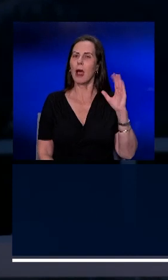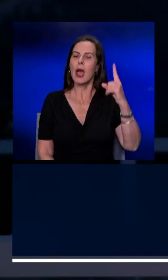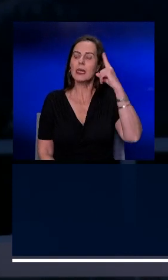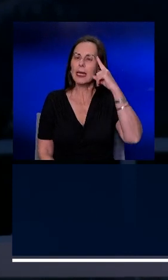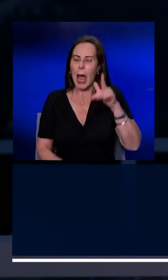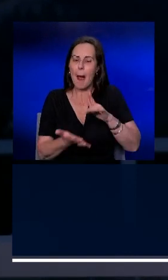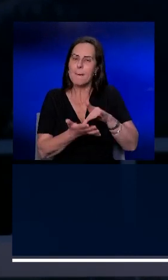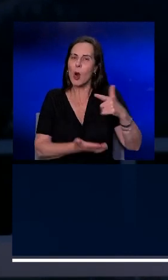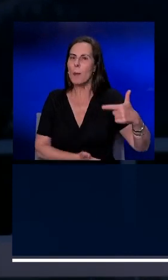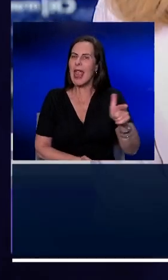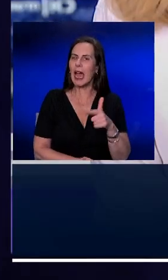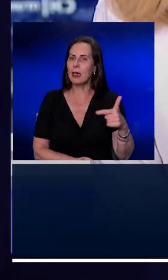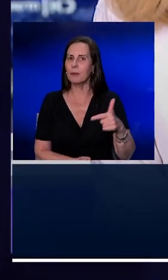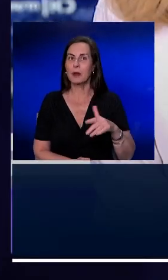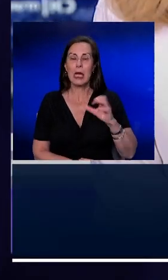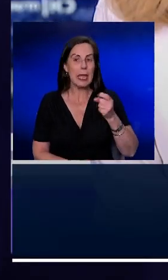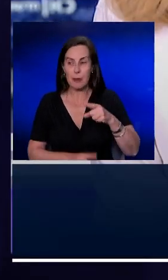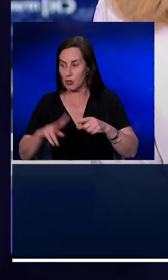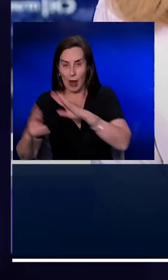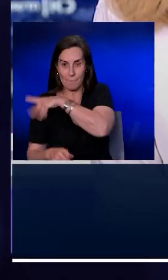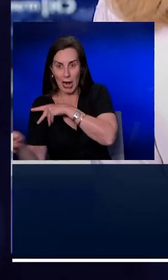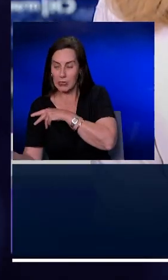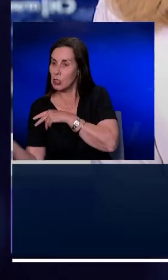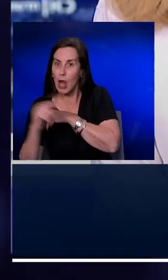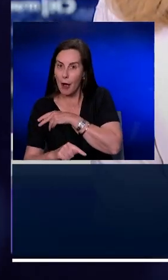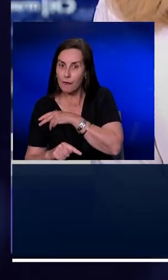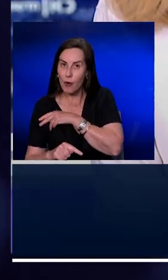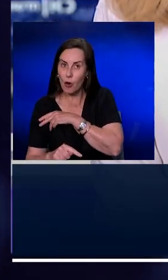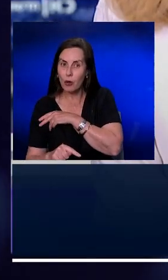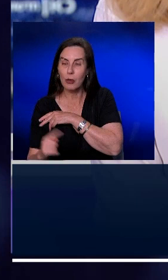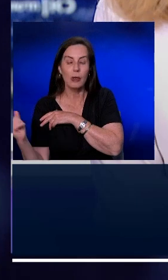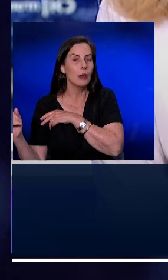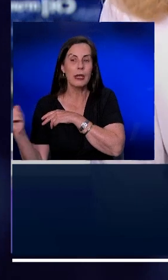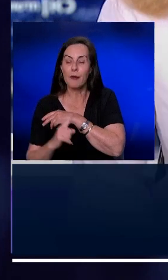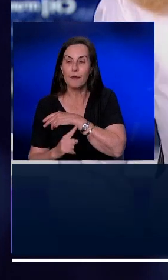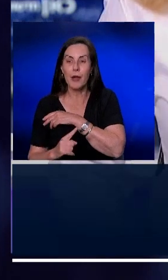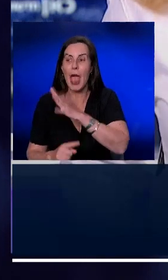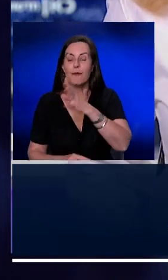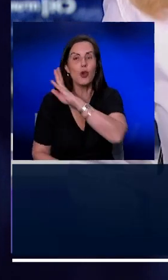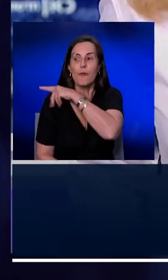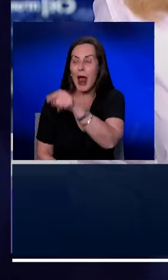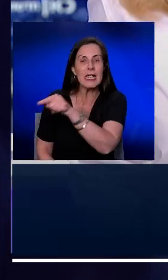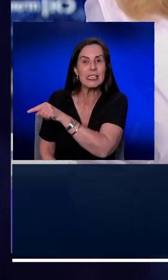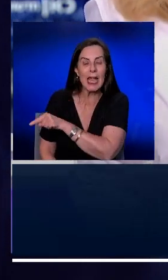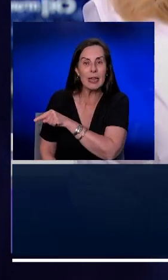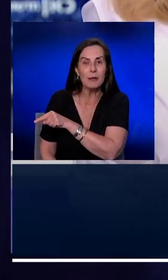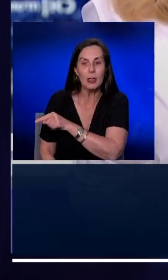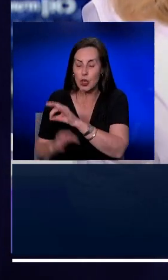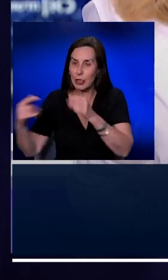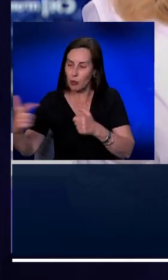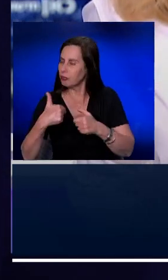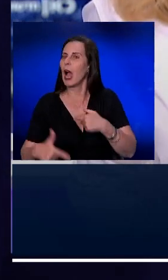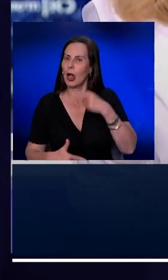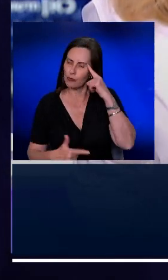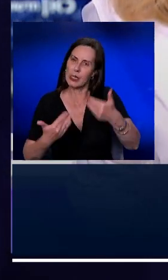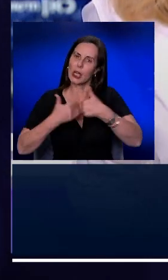של הירי. אם מישהו מהצד השני יבוא וישים 50 עמדות איפה שהיו פלסטינים שפתחו באש, אני חושב זה